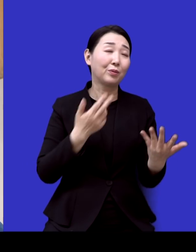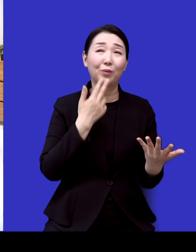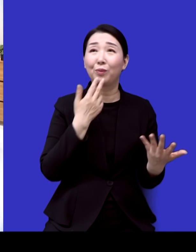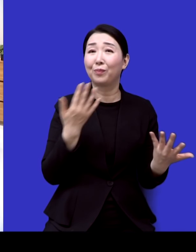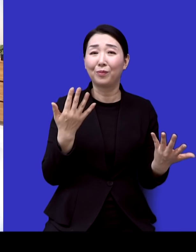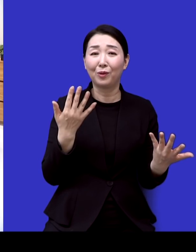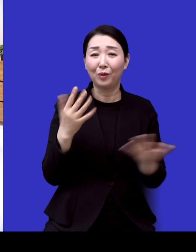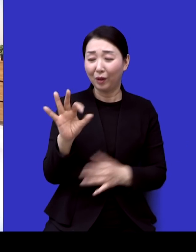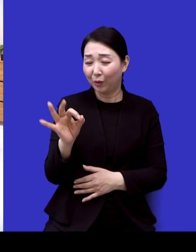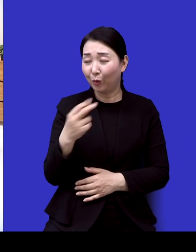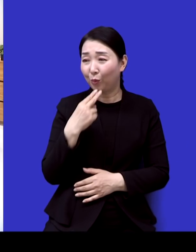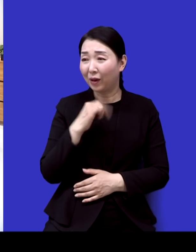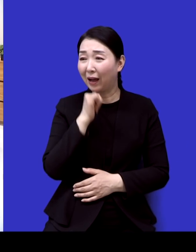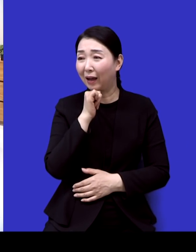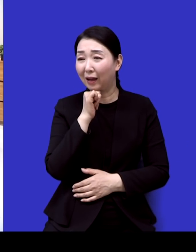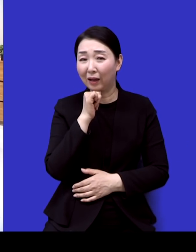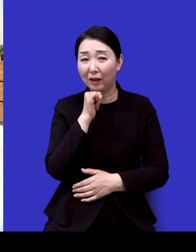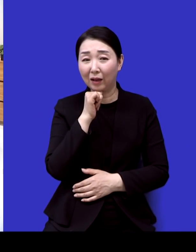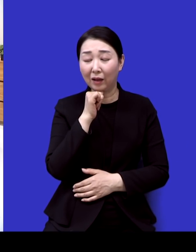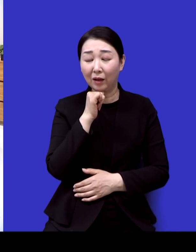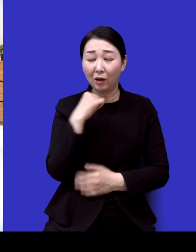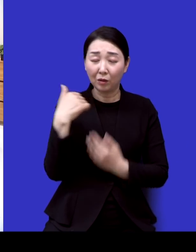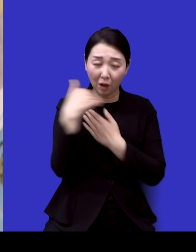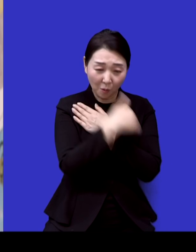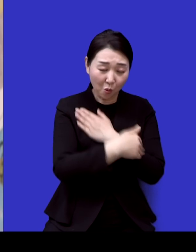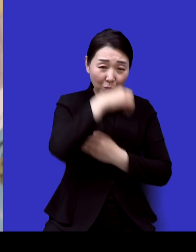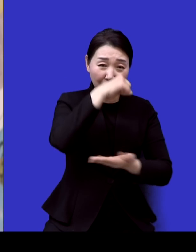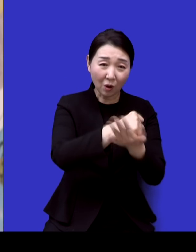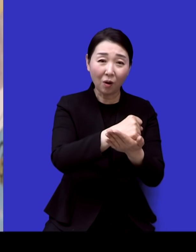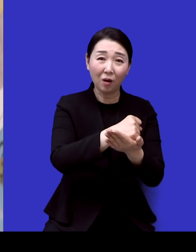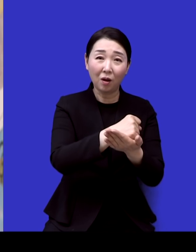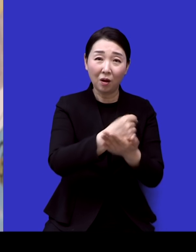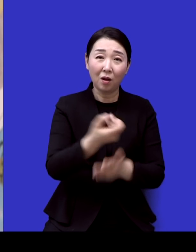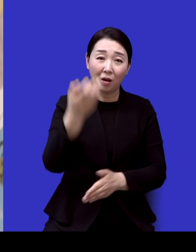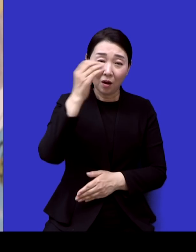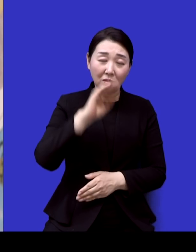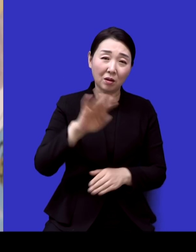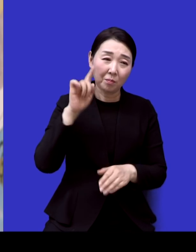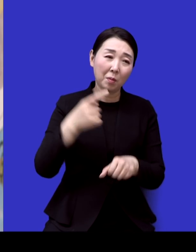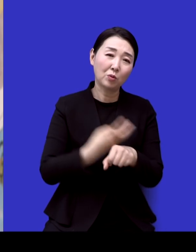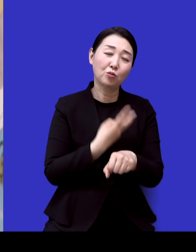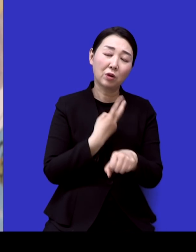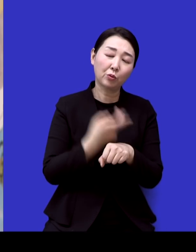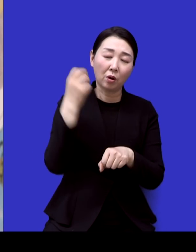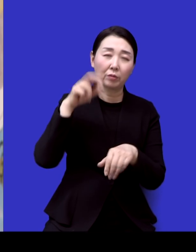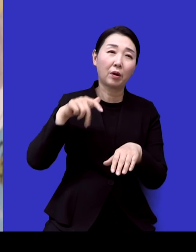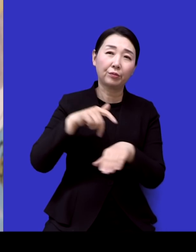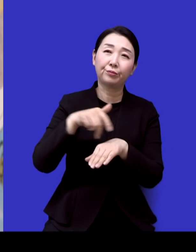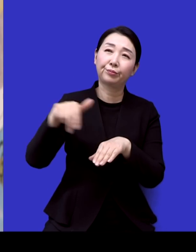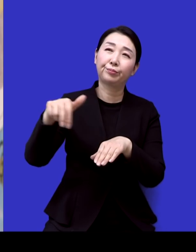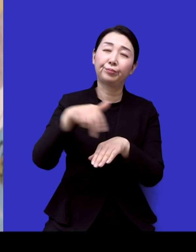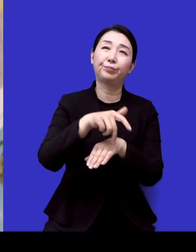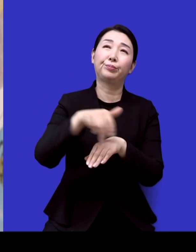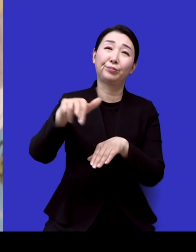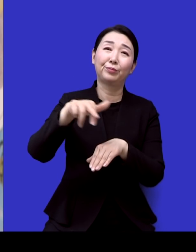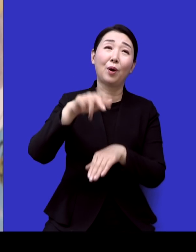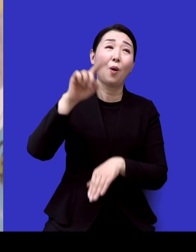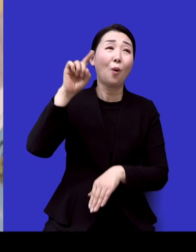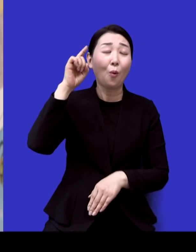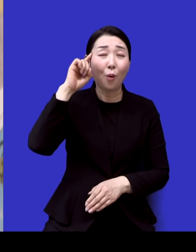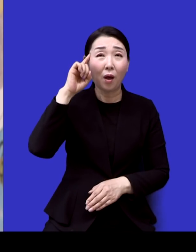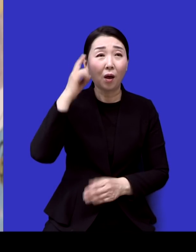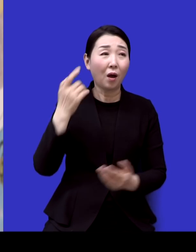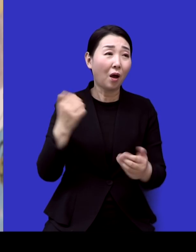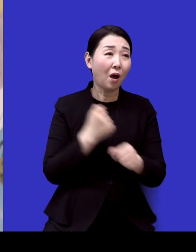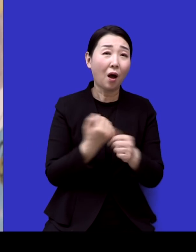게 없으니까 다리는 멀쩡하고 그래서 저는 매일 밤 2시간을 넘게 그냥 걸었어요. 왜냐면 할 게 없으니까. 할 게 없었거든요.